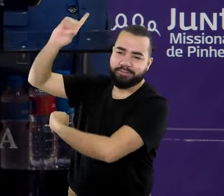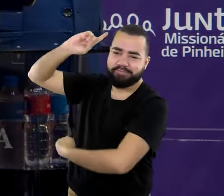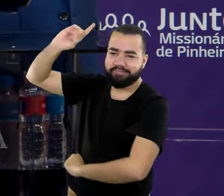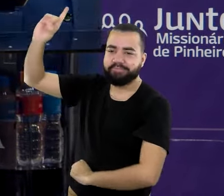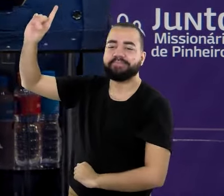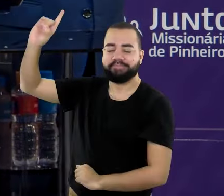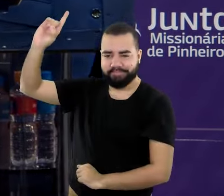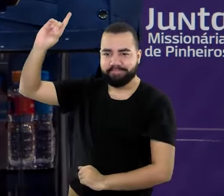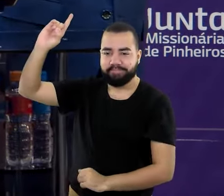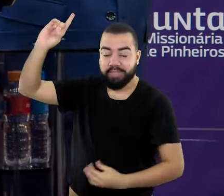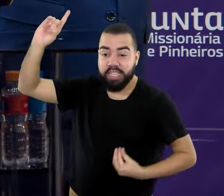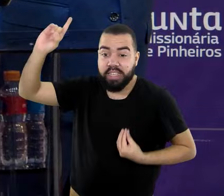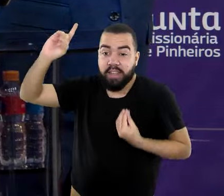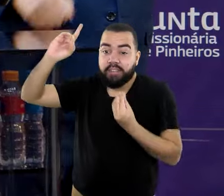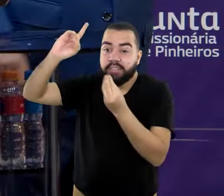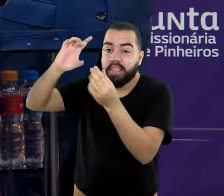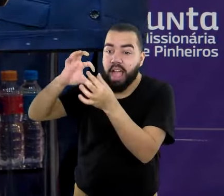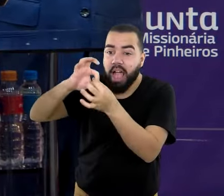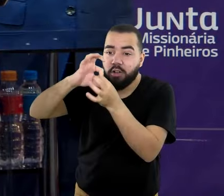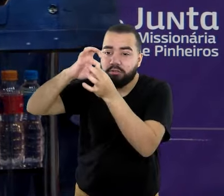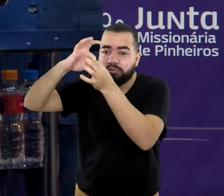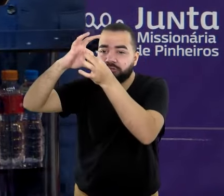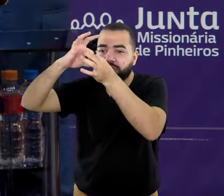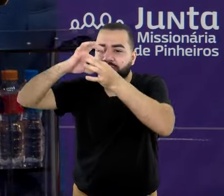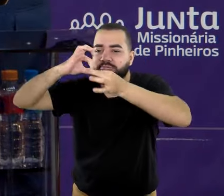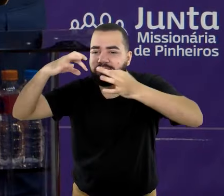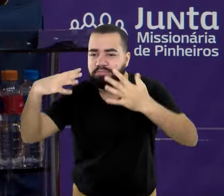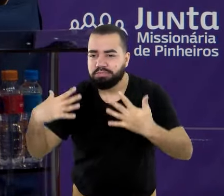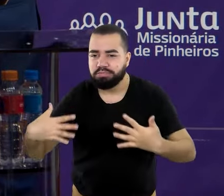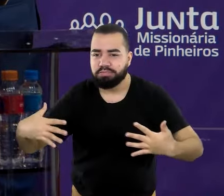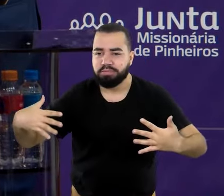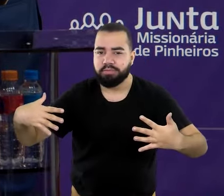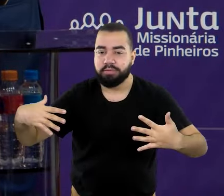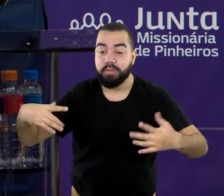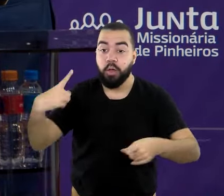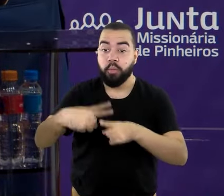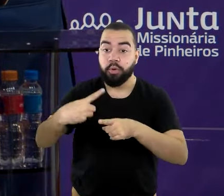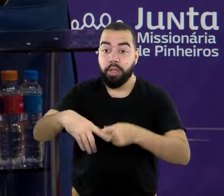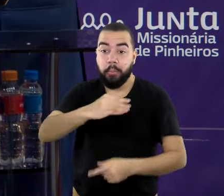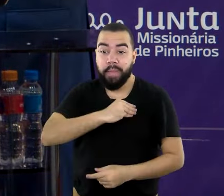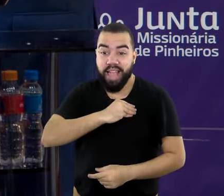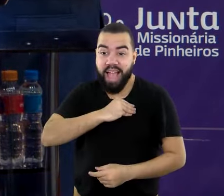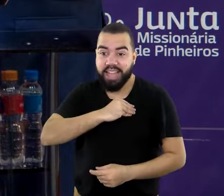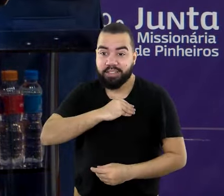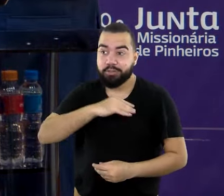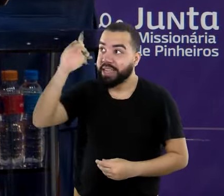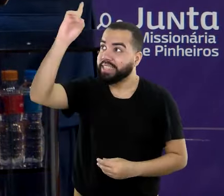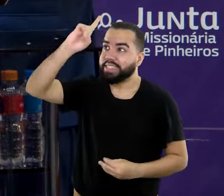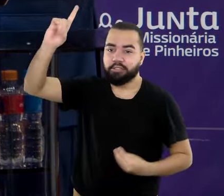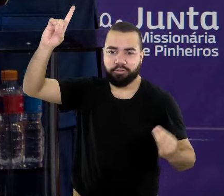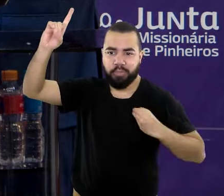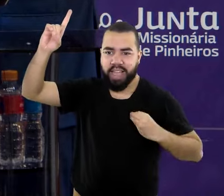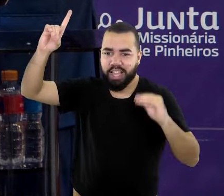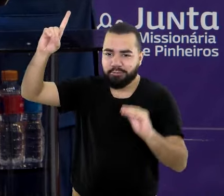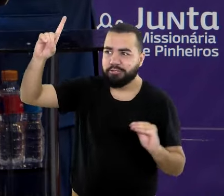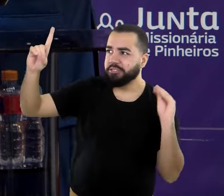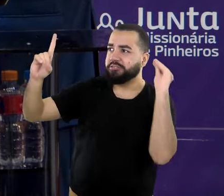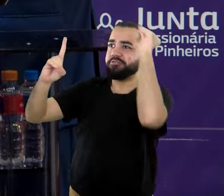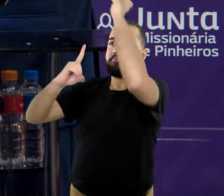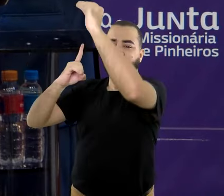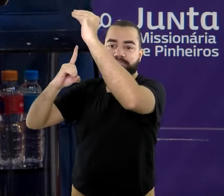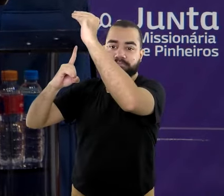자기를 하나님의 자리에 갖다 놓습니다. Porque ele se coloca no lugar de Deus. 자기가 우상입니다. E ele é o